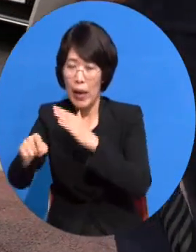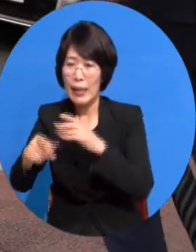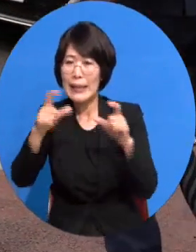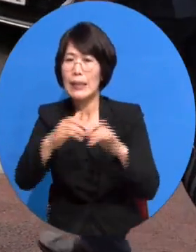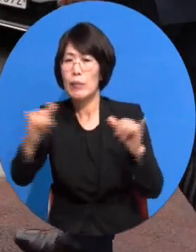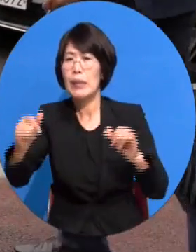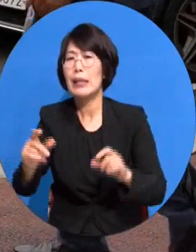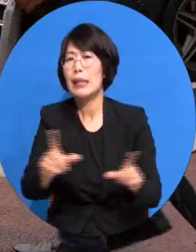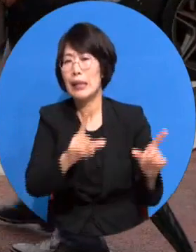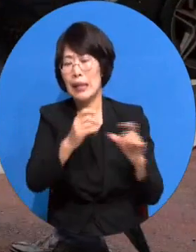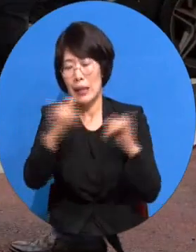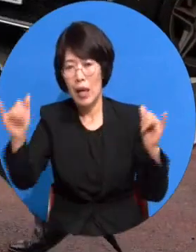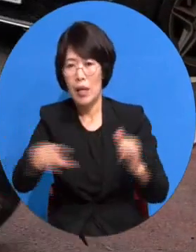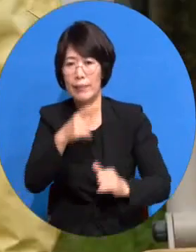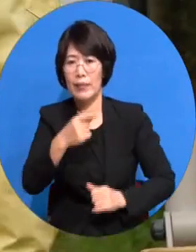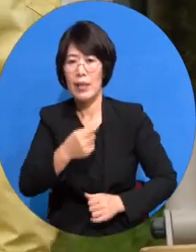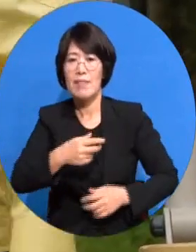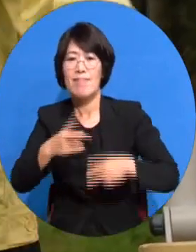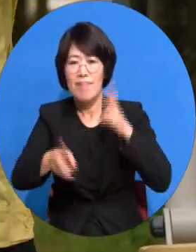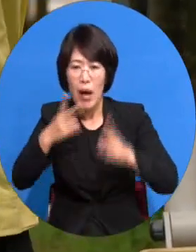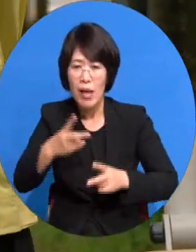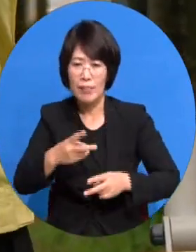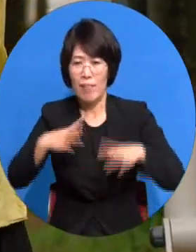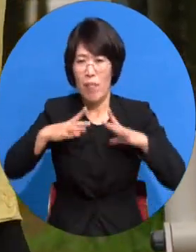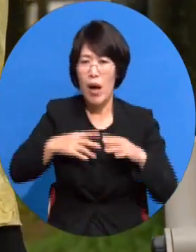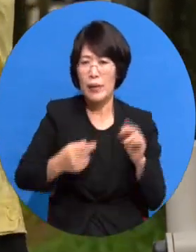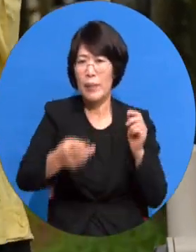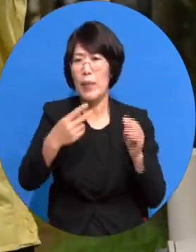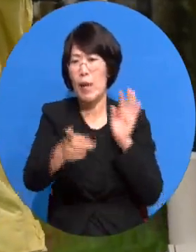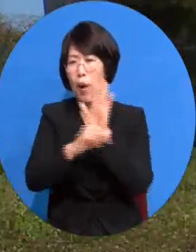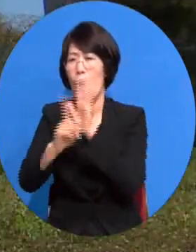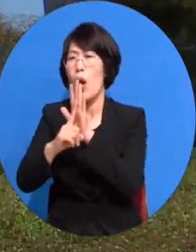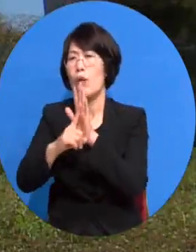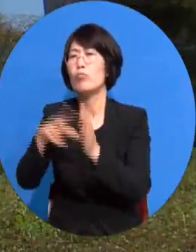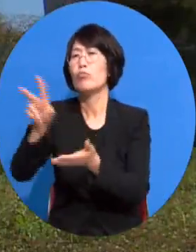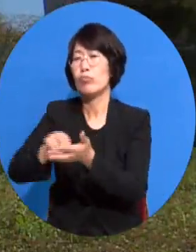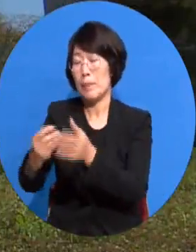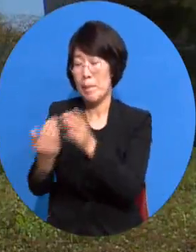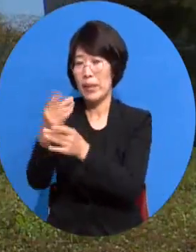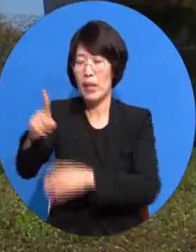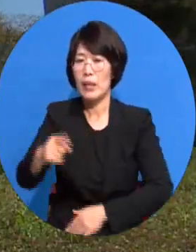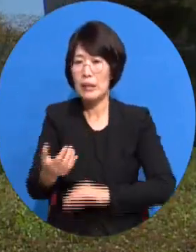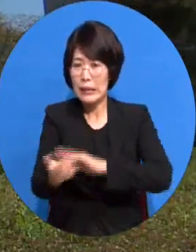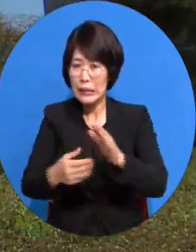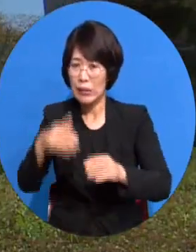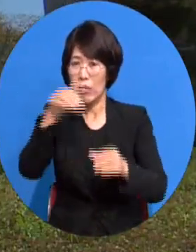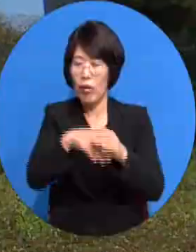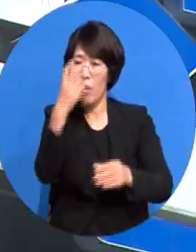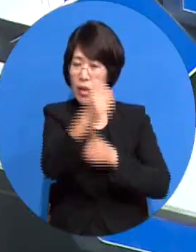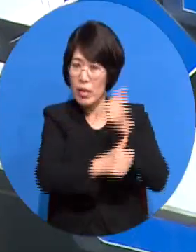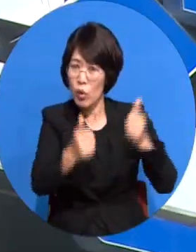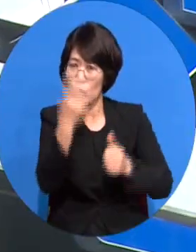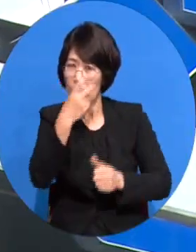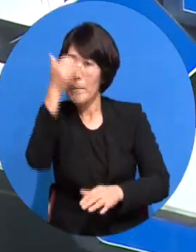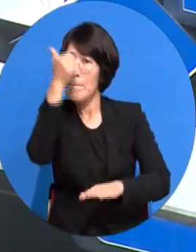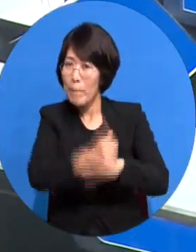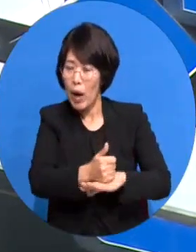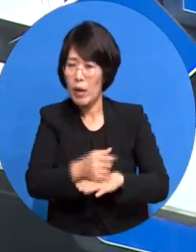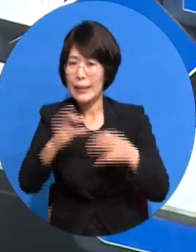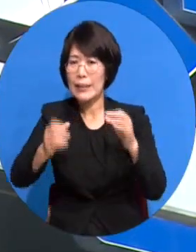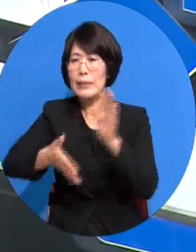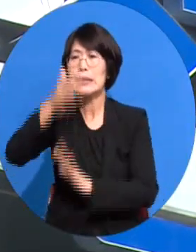구민에게 사업 추진 실적 등 자신의 치적을 홍보한 혐의 때문입니다. 앞서 선거관리위원회가 조사를 거쳐 김